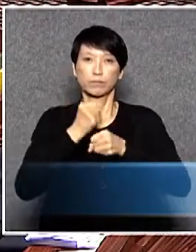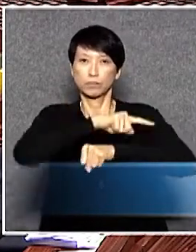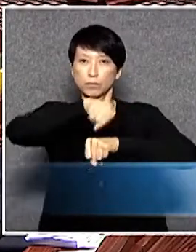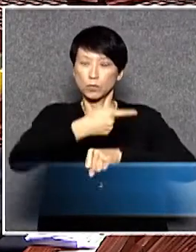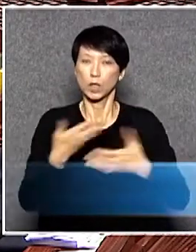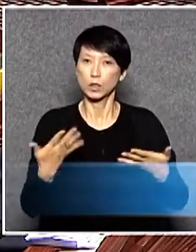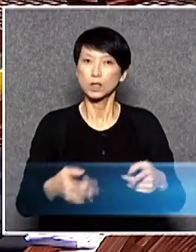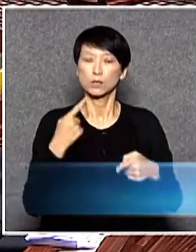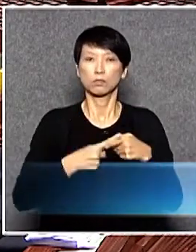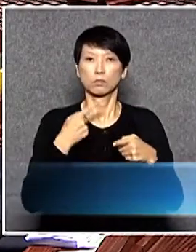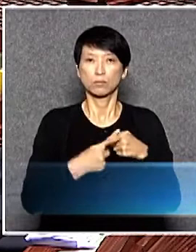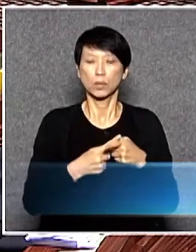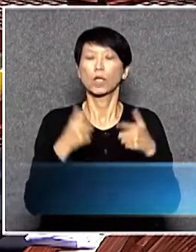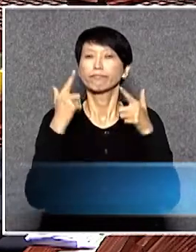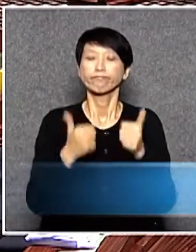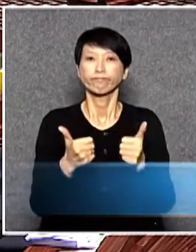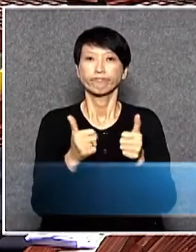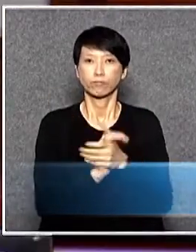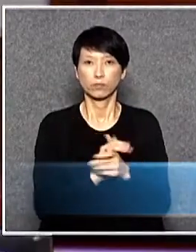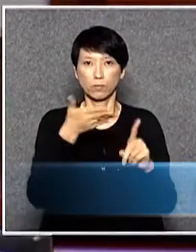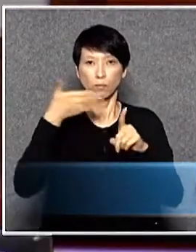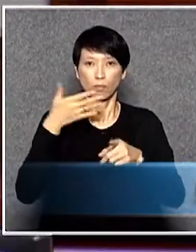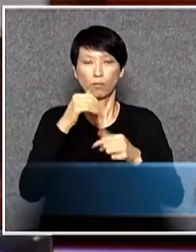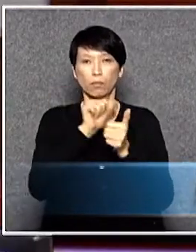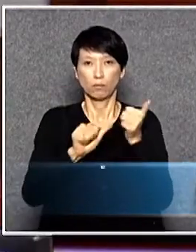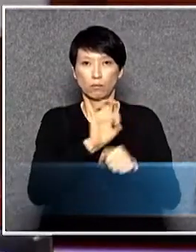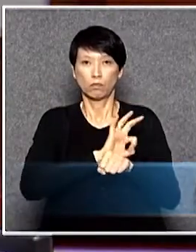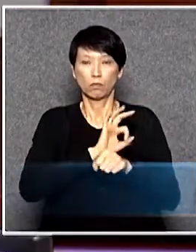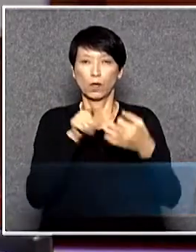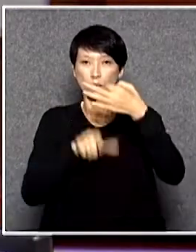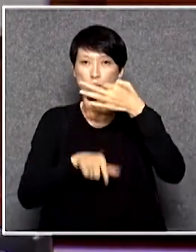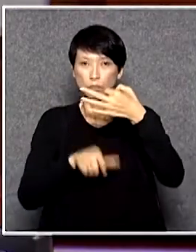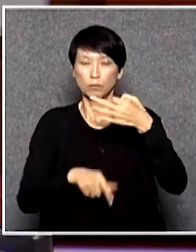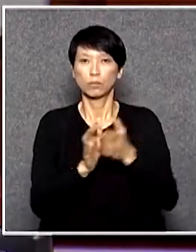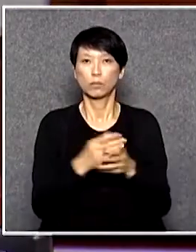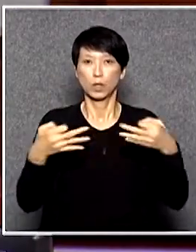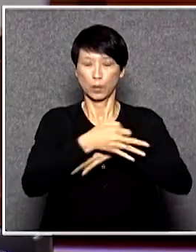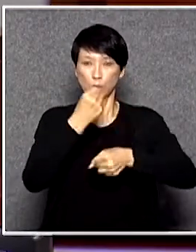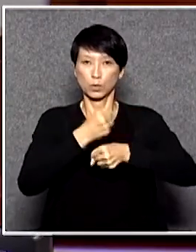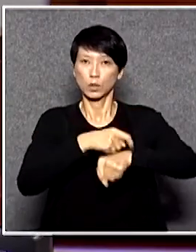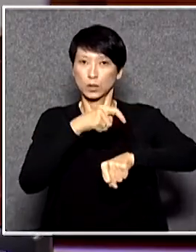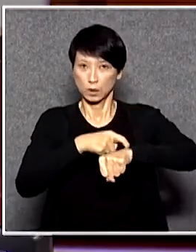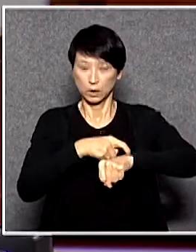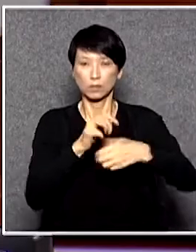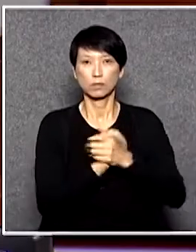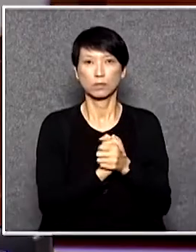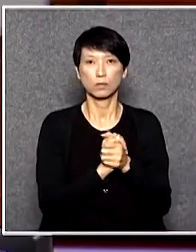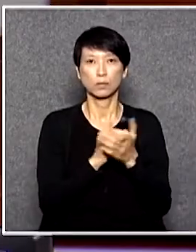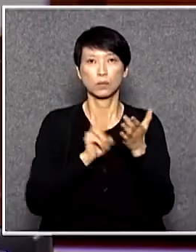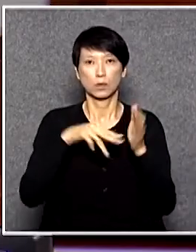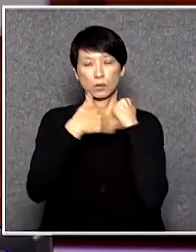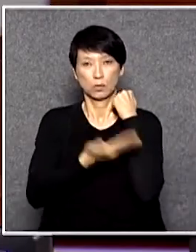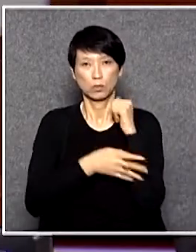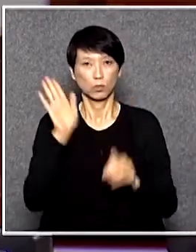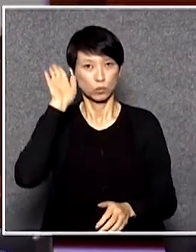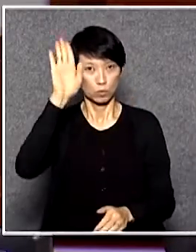的非常合時。標準工時委員會3月提出這個所謂合約工時，只是認同立法規定日